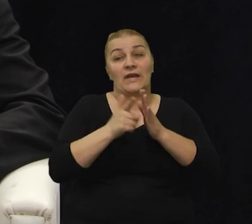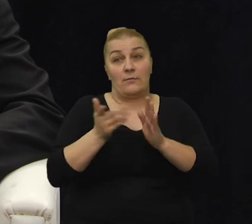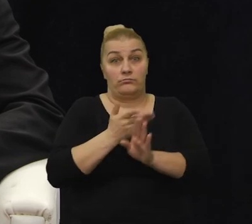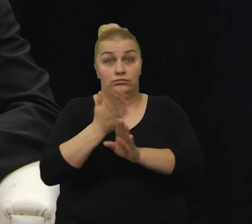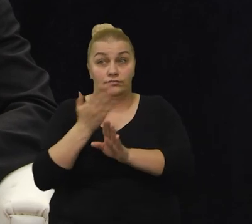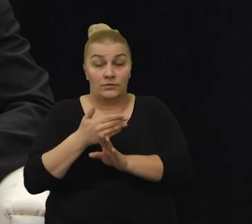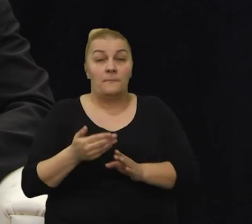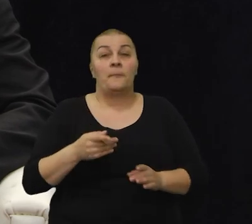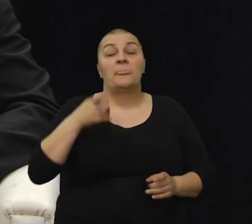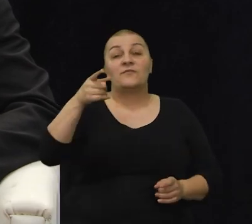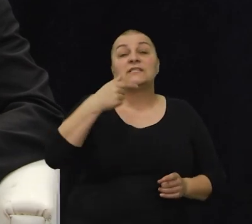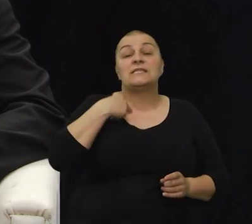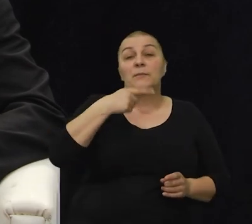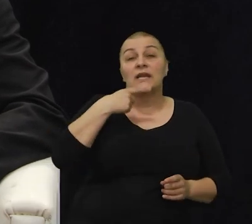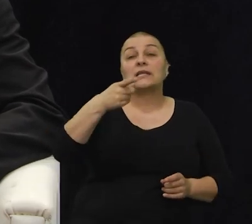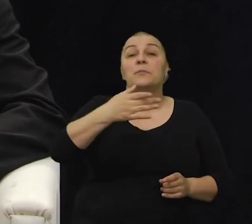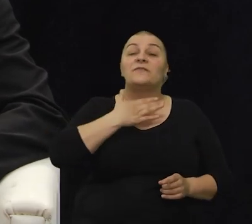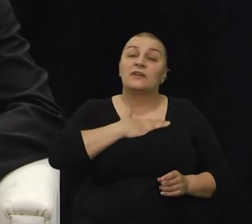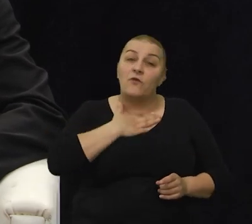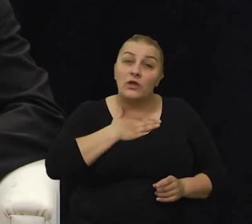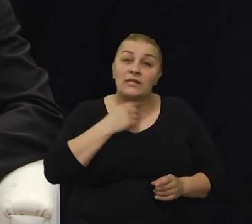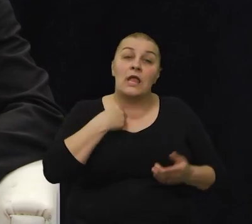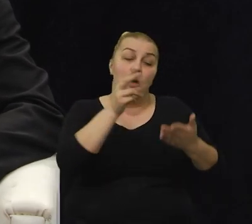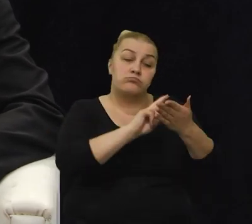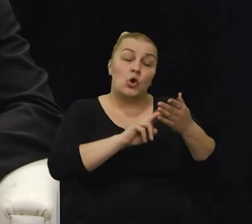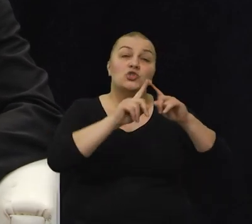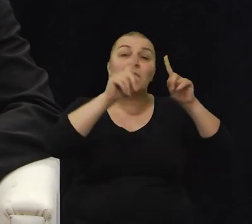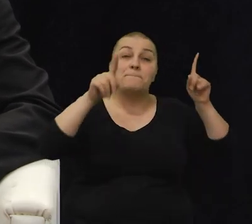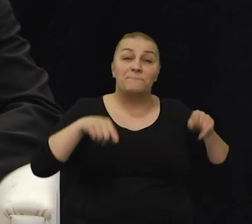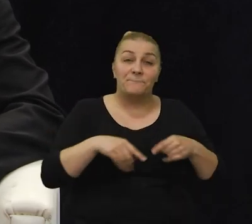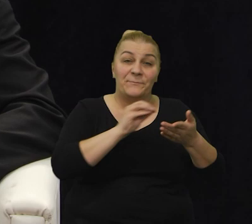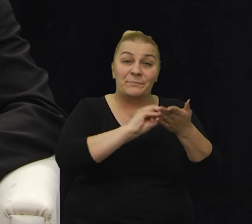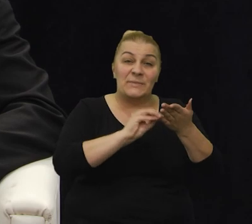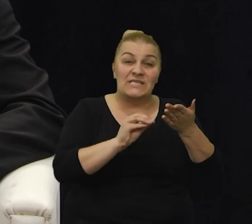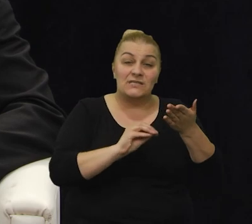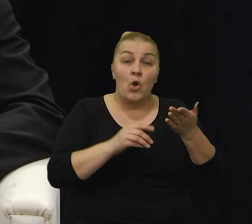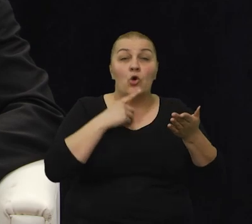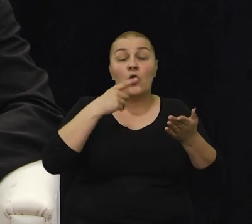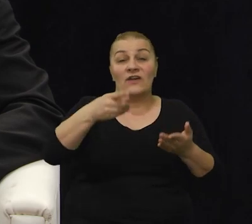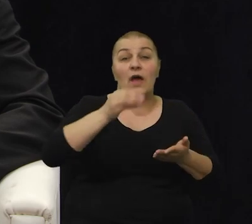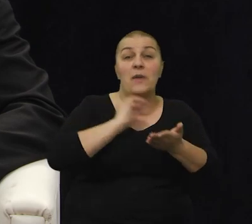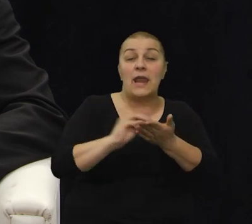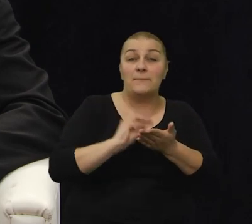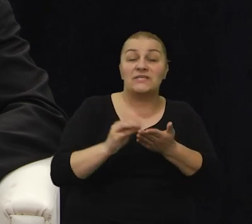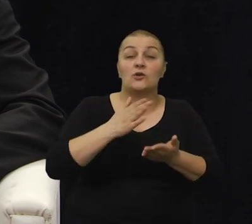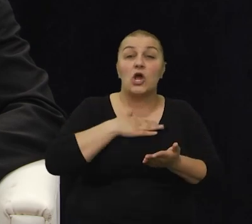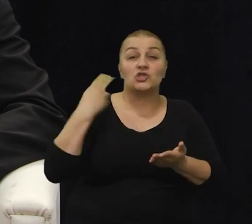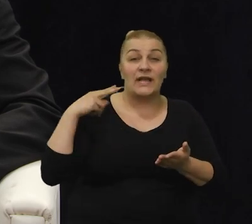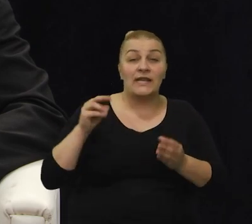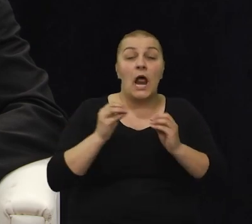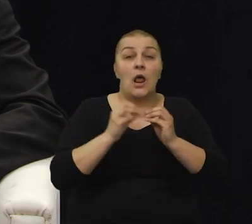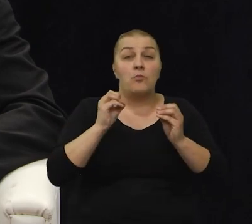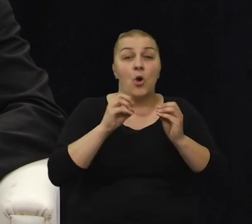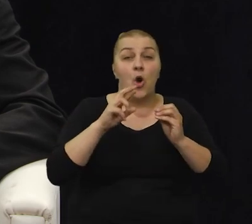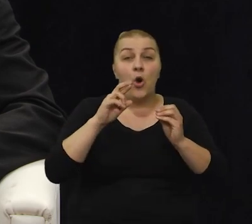vrijeme. Rekli ste mi da biste voljeli da pročitam pismo koje vam je napisao naš